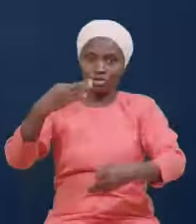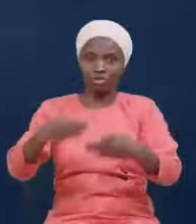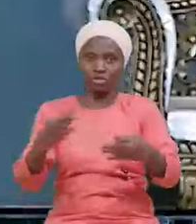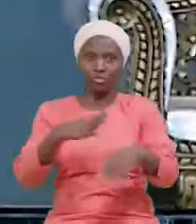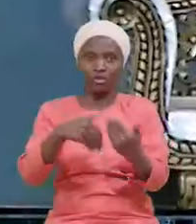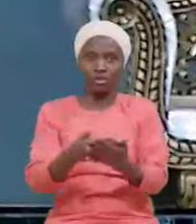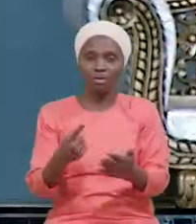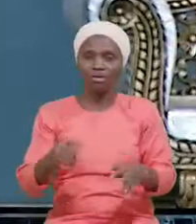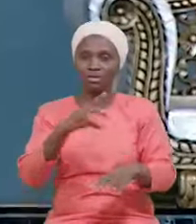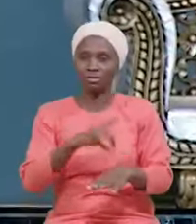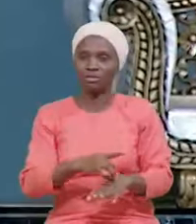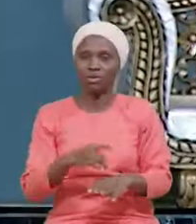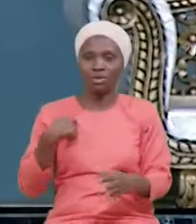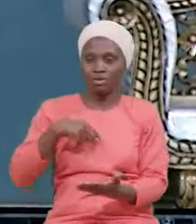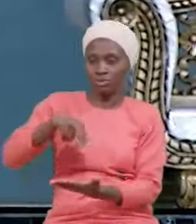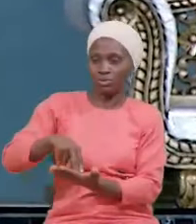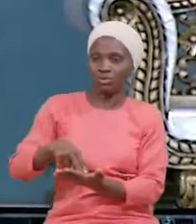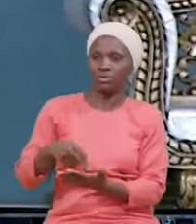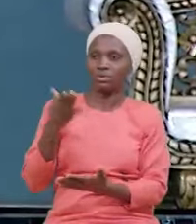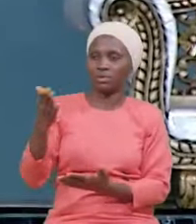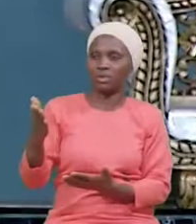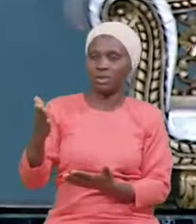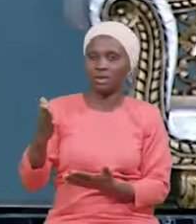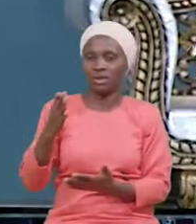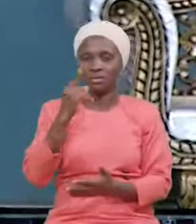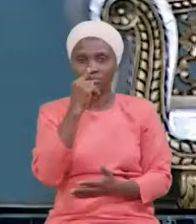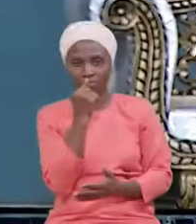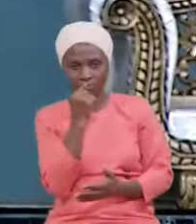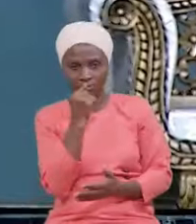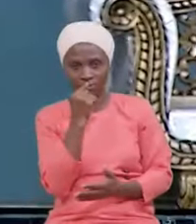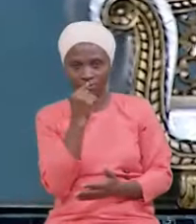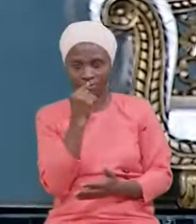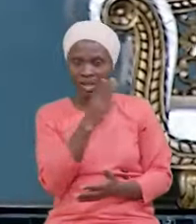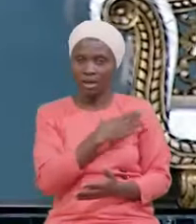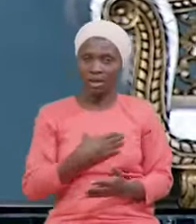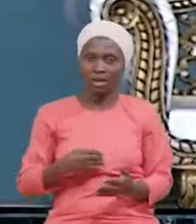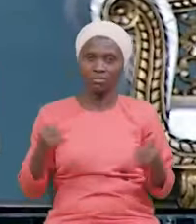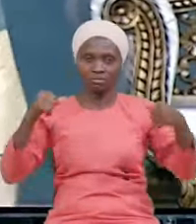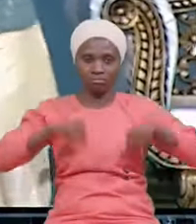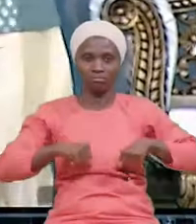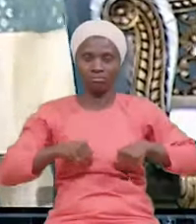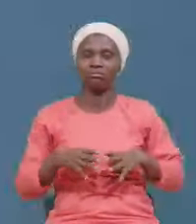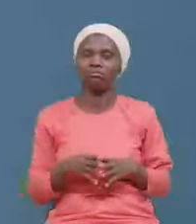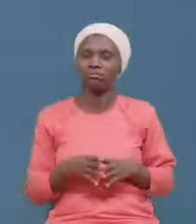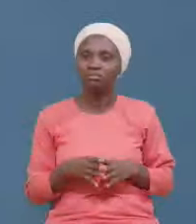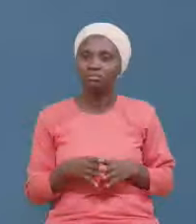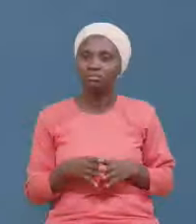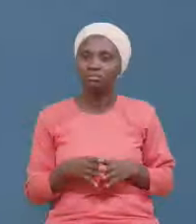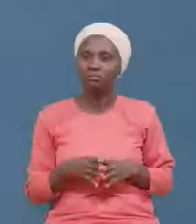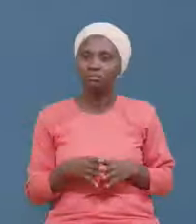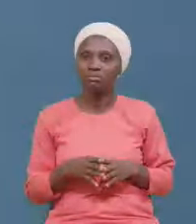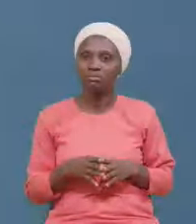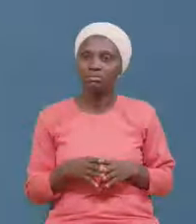సర్వలోకానికి న్యాయాధిపతి. We stood there silent and condemned. అక్కడ మౌనంగా నిలబడిపోయాడు. Then comes